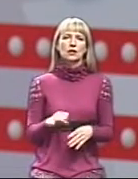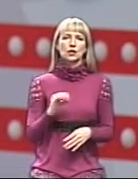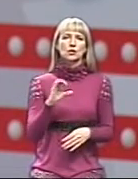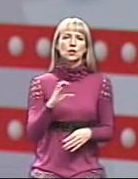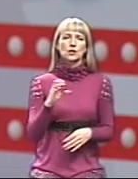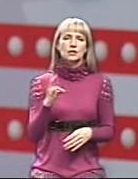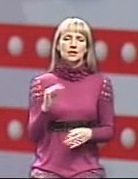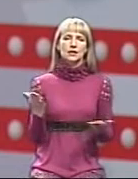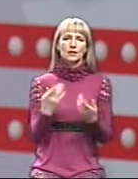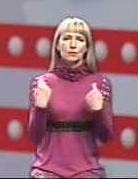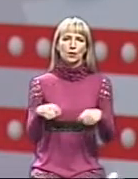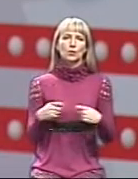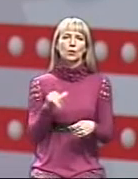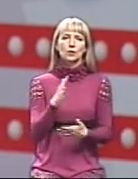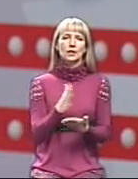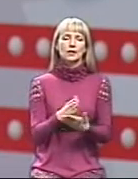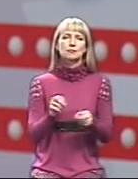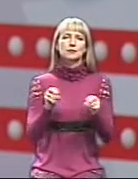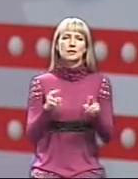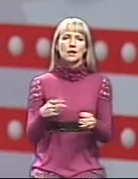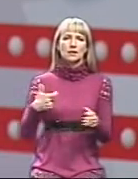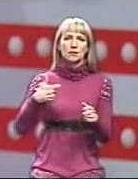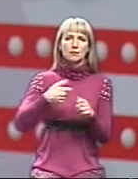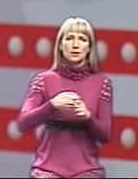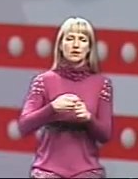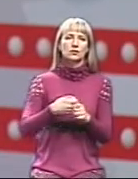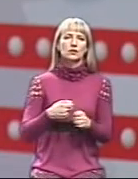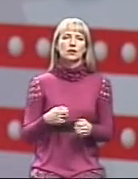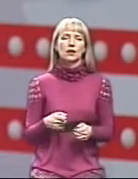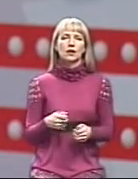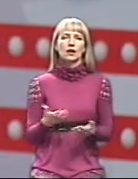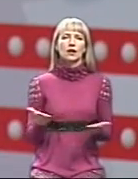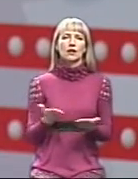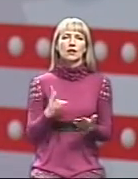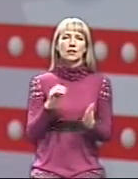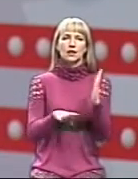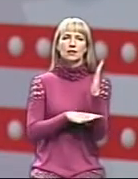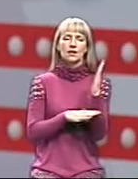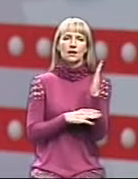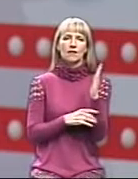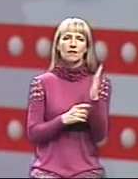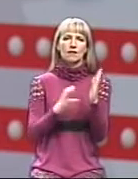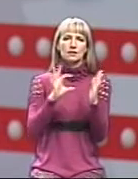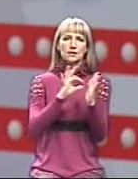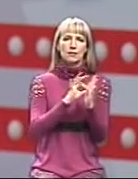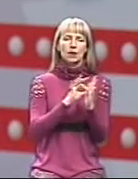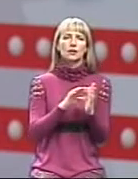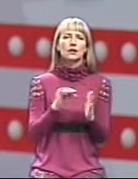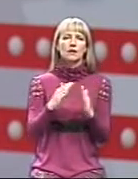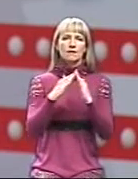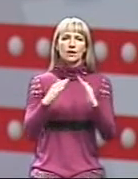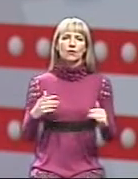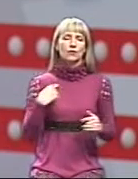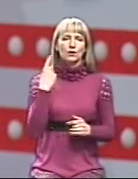сосни, якими торгують. У них є спеціальні бірочки, які на дерев'я вішають. А верхушки,